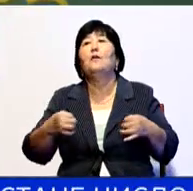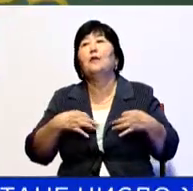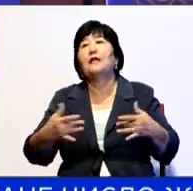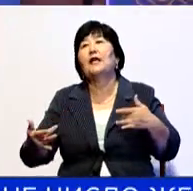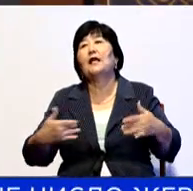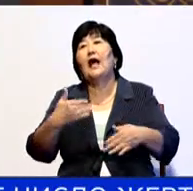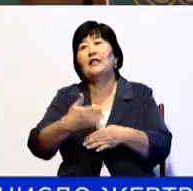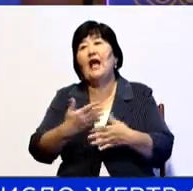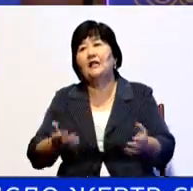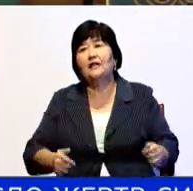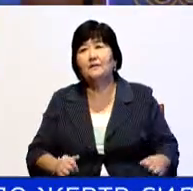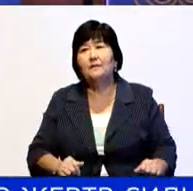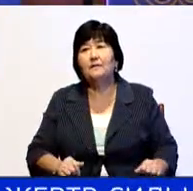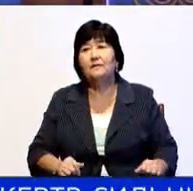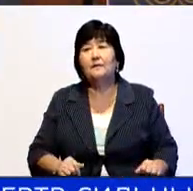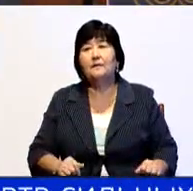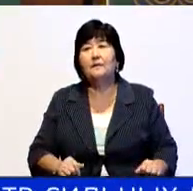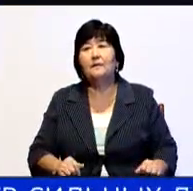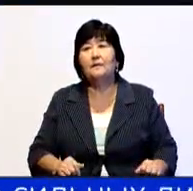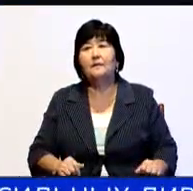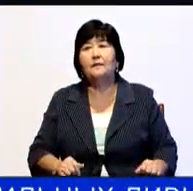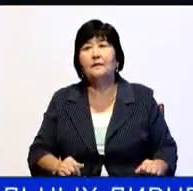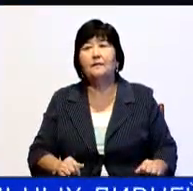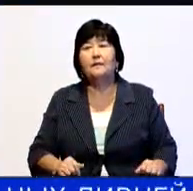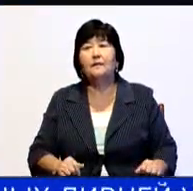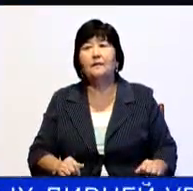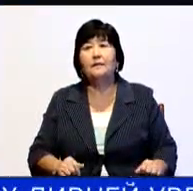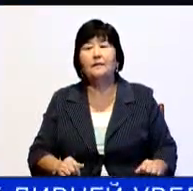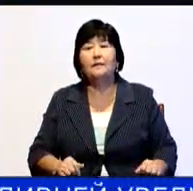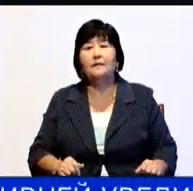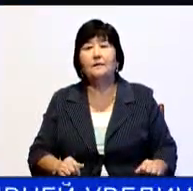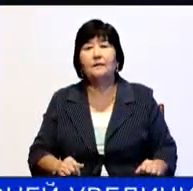Лимар Иргибаева, Зисейдалы, Рамазан Жусупбек, Аслам Узарап, телеканал Кызылорда.